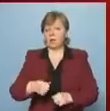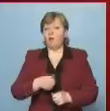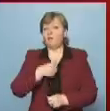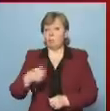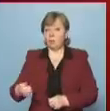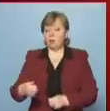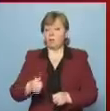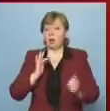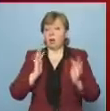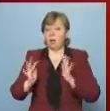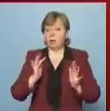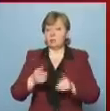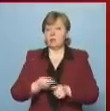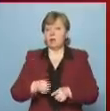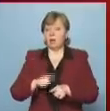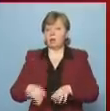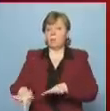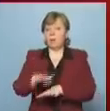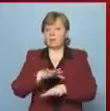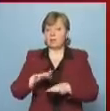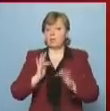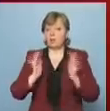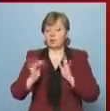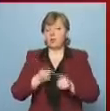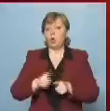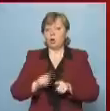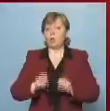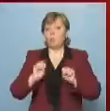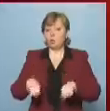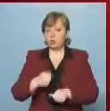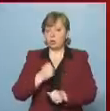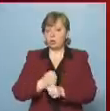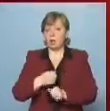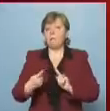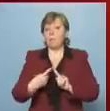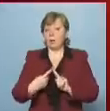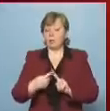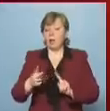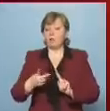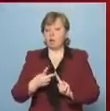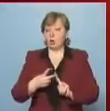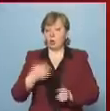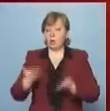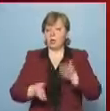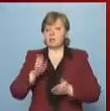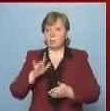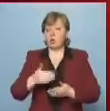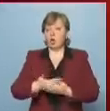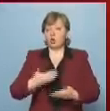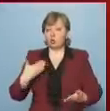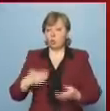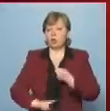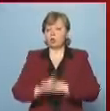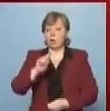Во-первых, лес – это вот массив лесной, это позволяет сделать. Это первое. И второе, если бы до момента начала работ